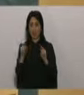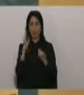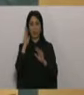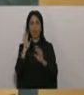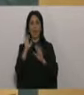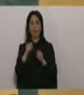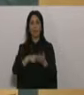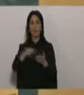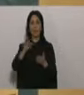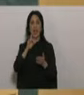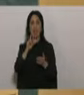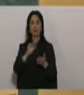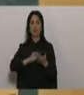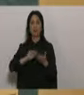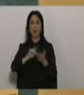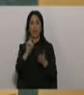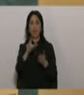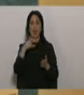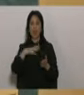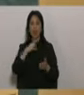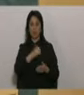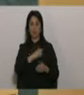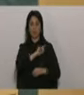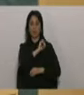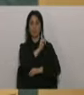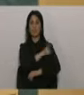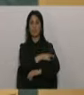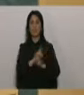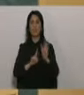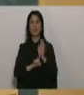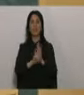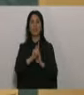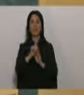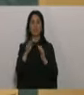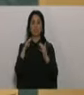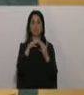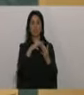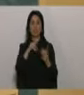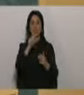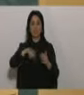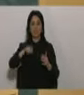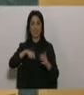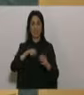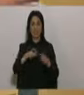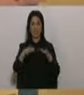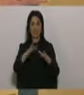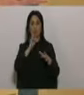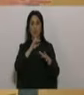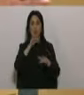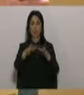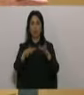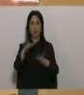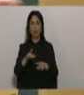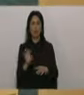დაუჭირა რეზოლუციას, სადაც ეწერა, რომ ქართულმა სამხედრო ძალებმა დაიწყეს შეტევა ცხინვალს და კასეტური ბომბები დაბომბეს.